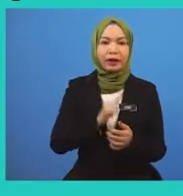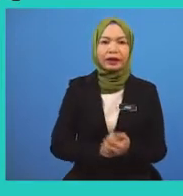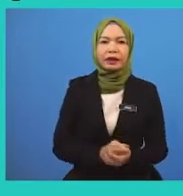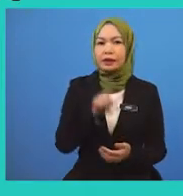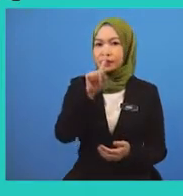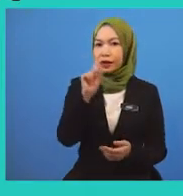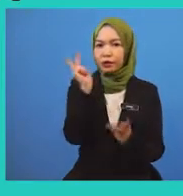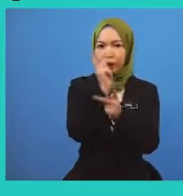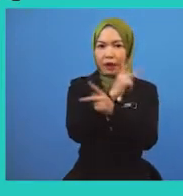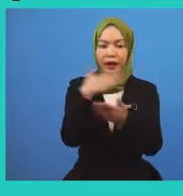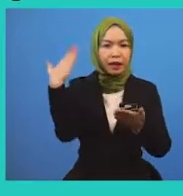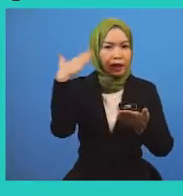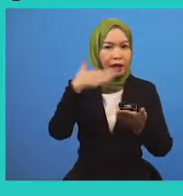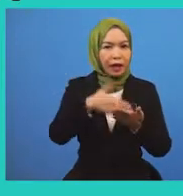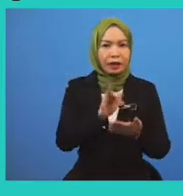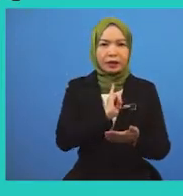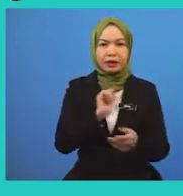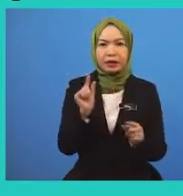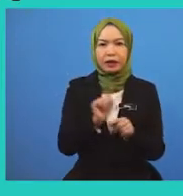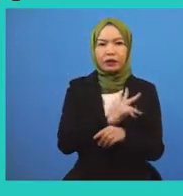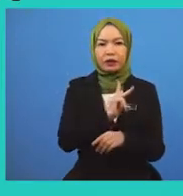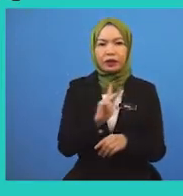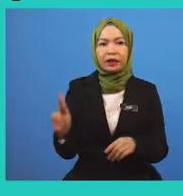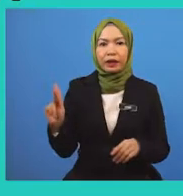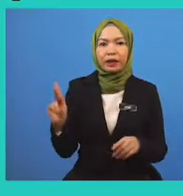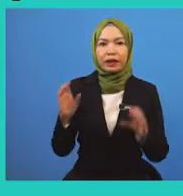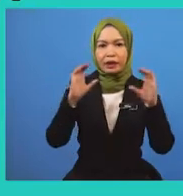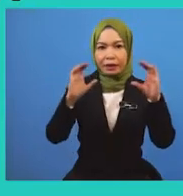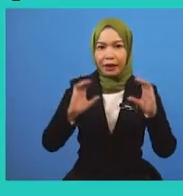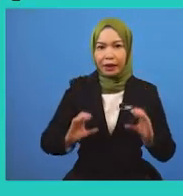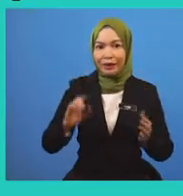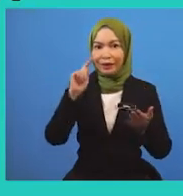lagi, cikgu gunakan kaedah mnemonik ini, iaitu